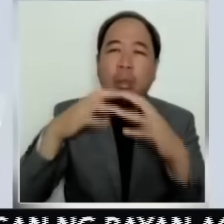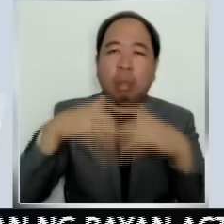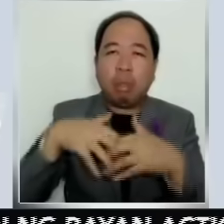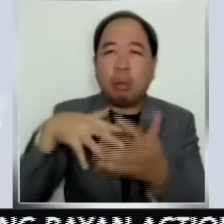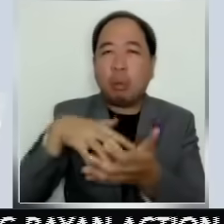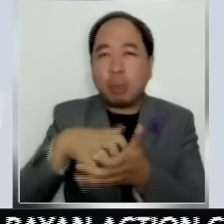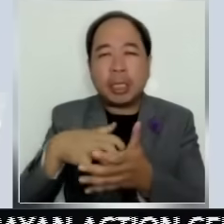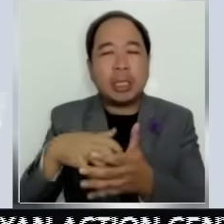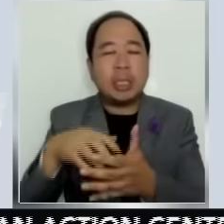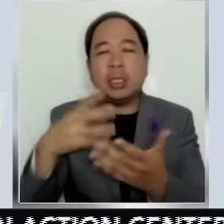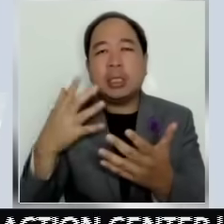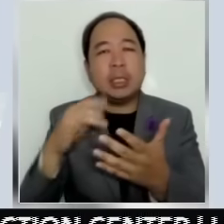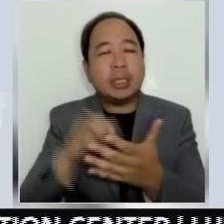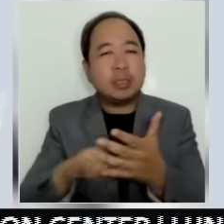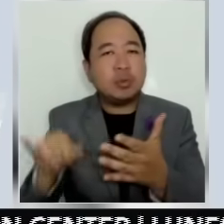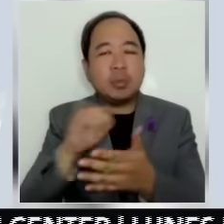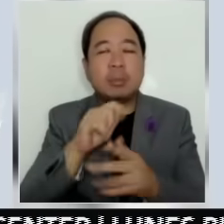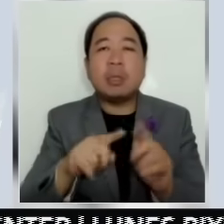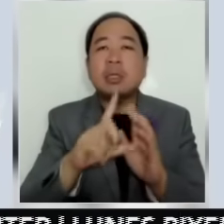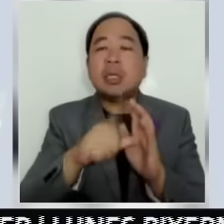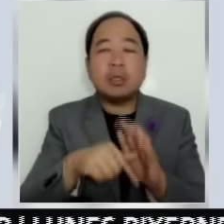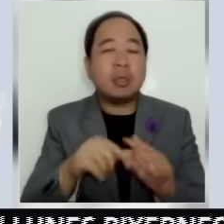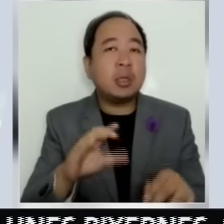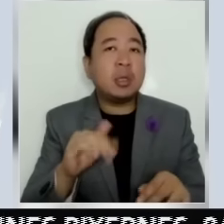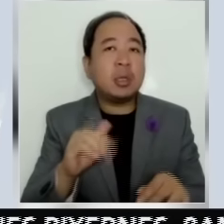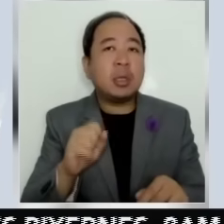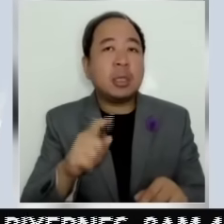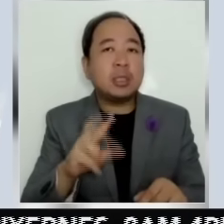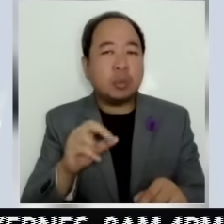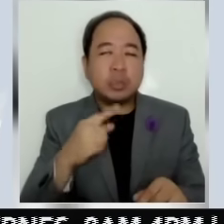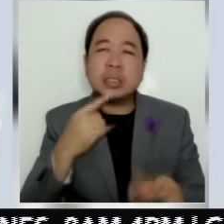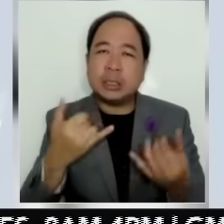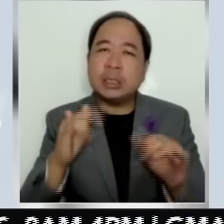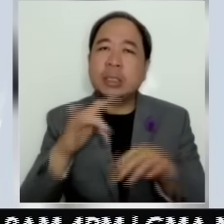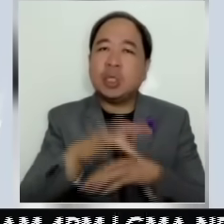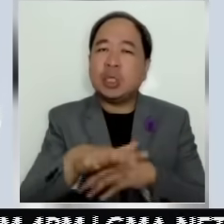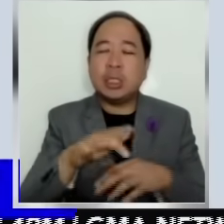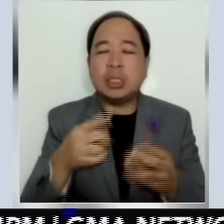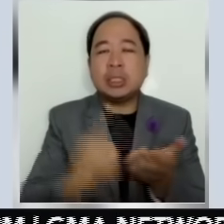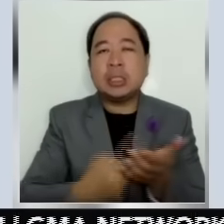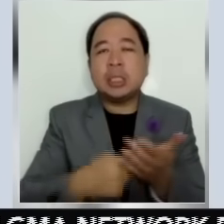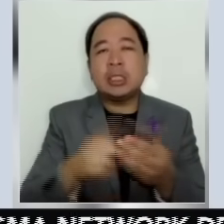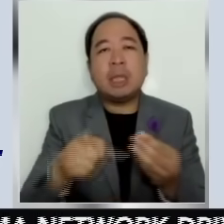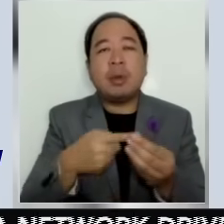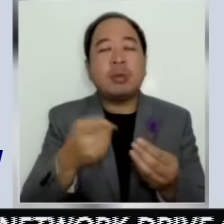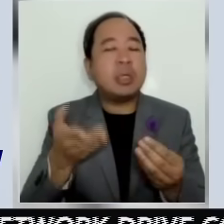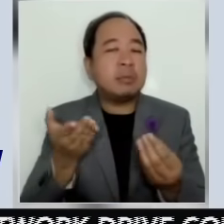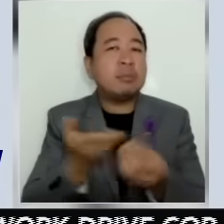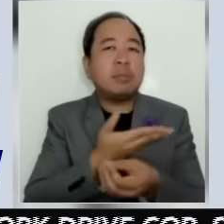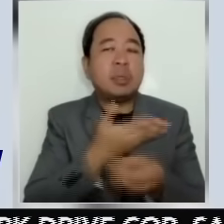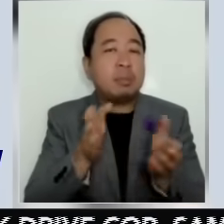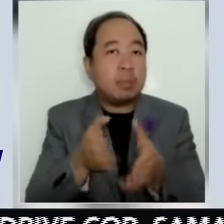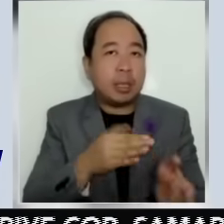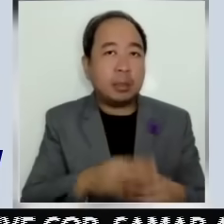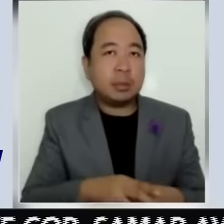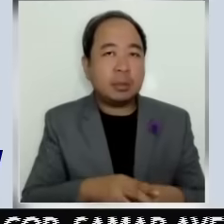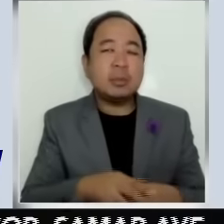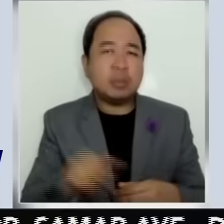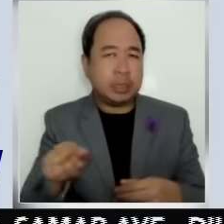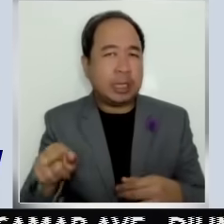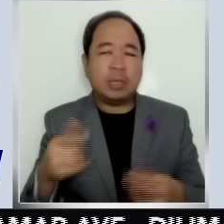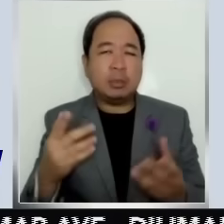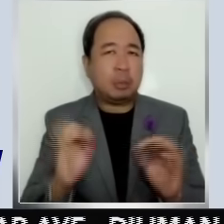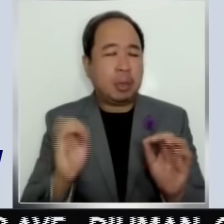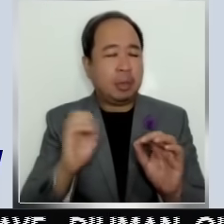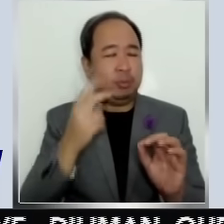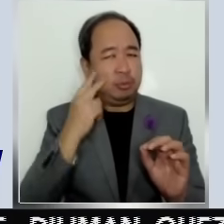kinalaunan, sinabi ni Castro na premature pa raw ang usapin na impeachment. Premature pa rin po yan, ano, at wala naman ding ano, wala